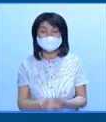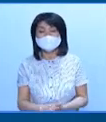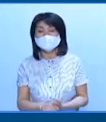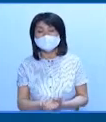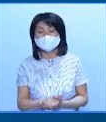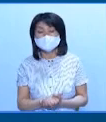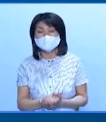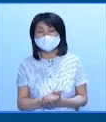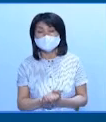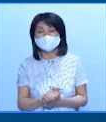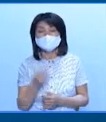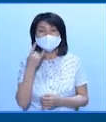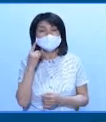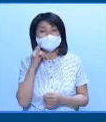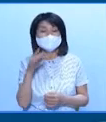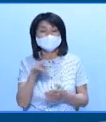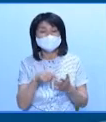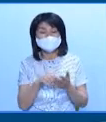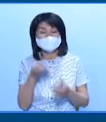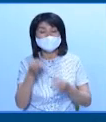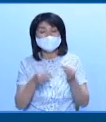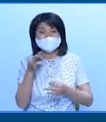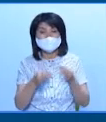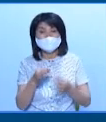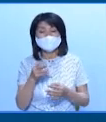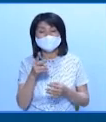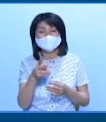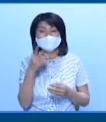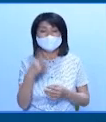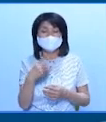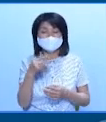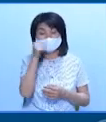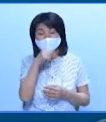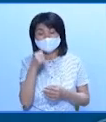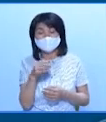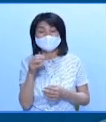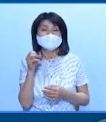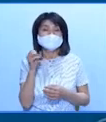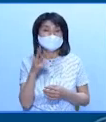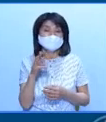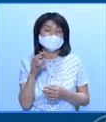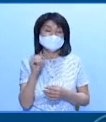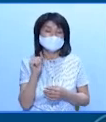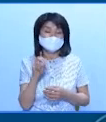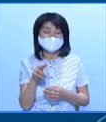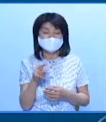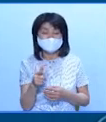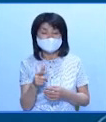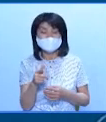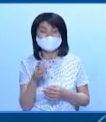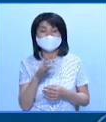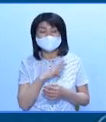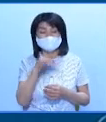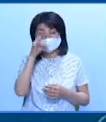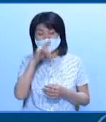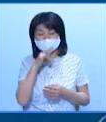қаласы мамандандырылған тергеу соты судьясының қаулысымен 2020 жылғы 10 сәуірде жедел тергеу тобы жетекшісінің Қазақстан Республикасы